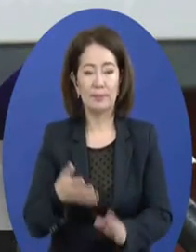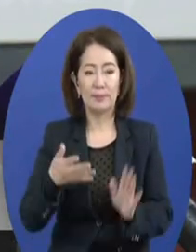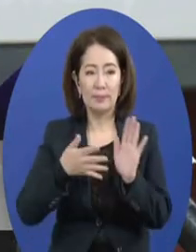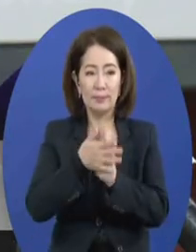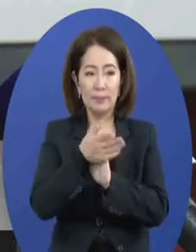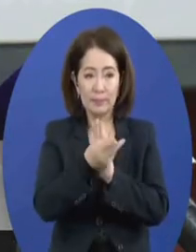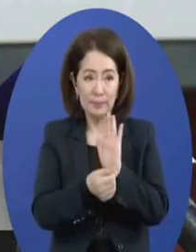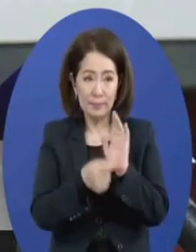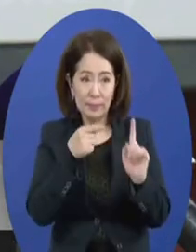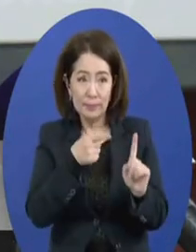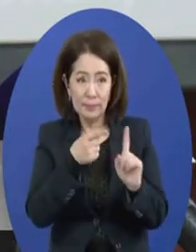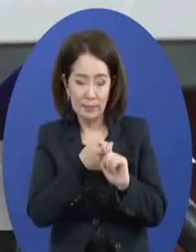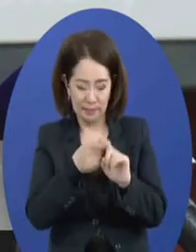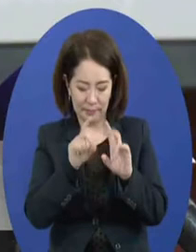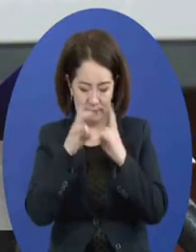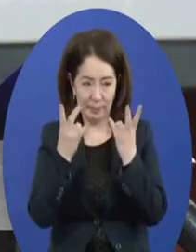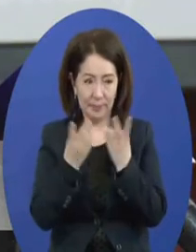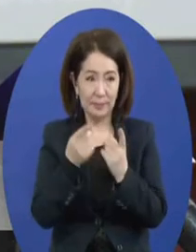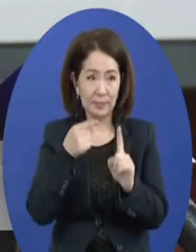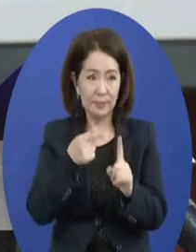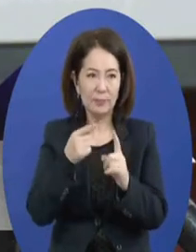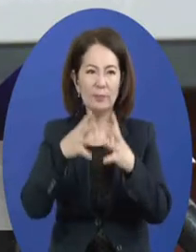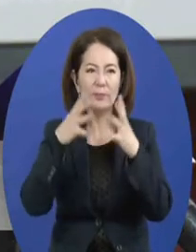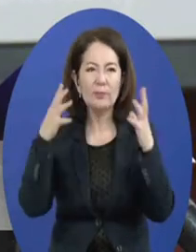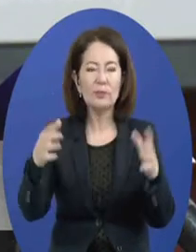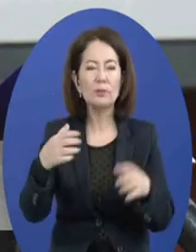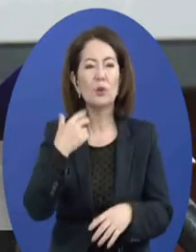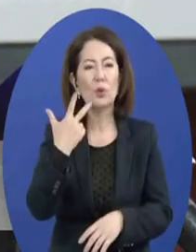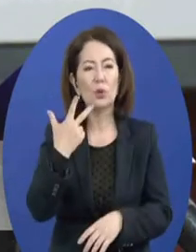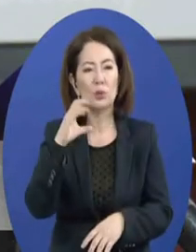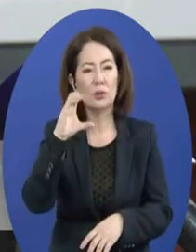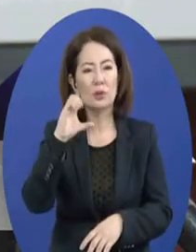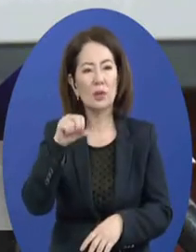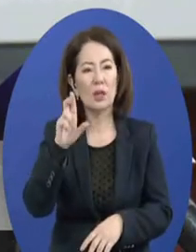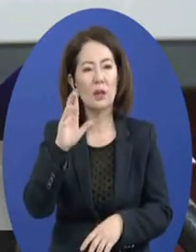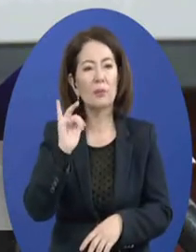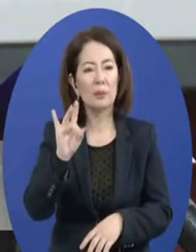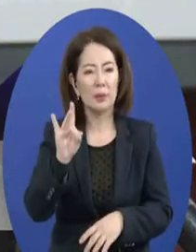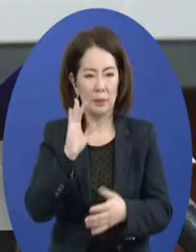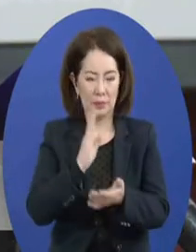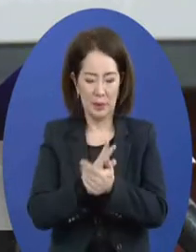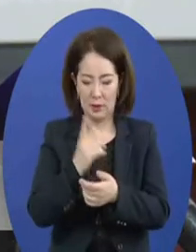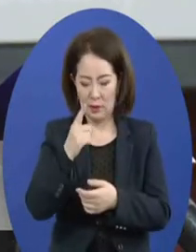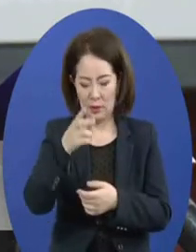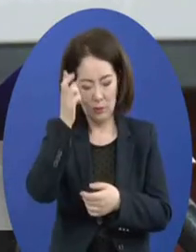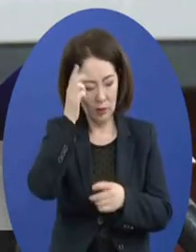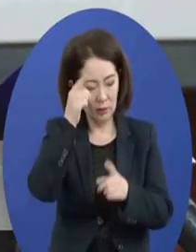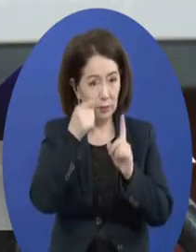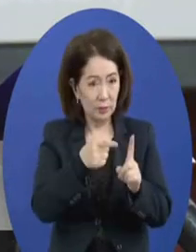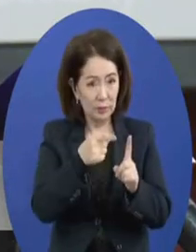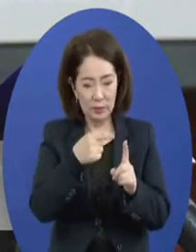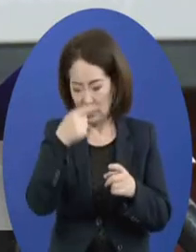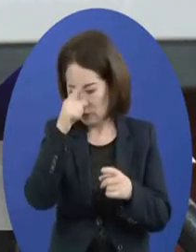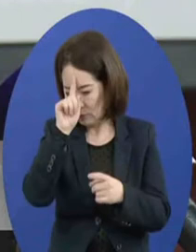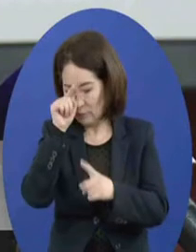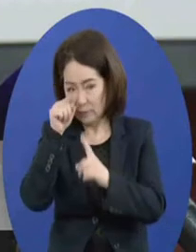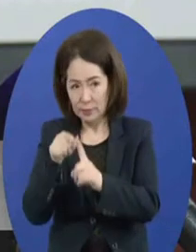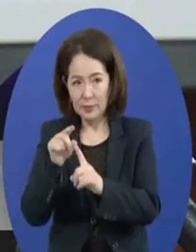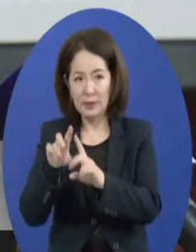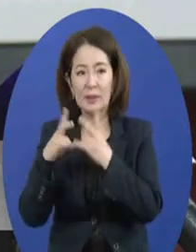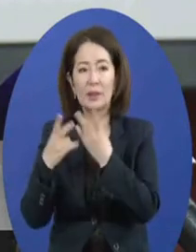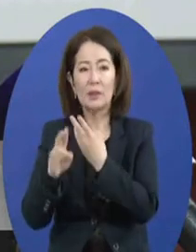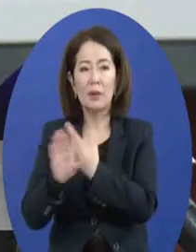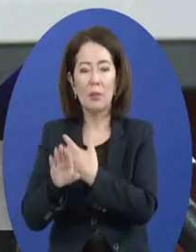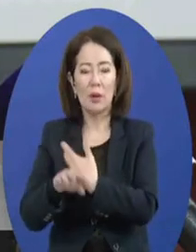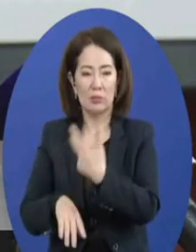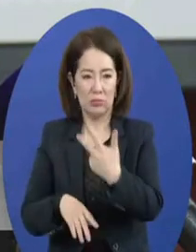Төсвийн хувьд нийгмийн чиглэлийн томоохон одоо 3 салбар байдаг. За хамгийн нэгдүгээр боловсролын салбар, эрүүл мэндийн салбар, нийгэм